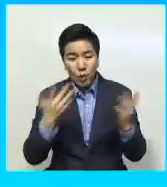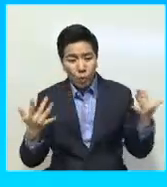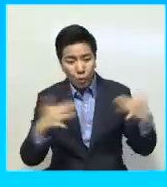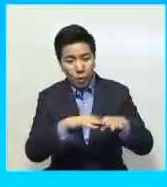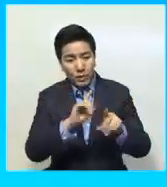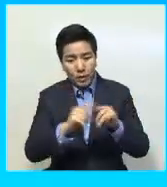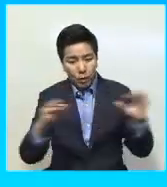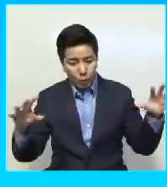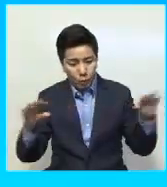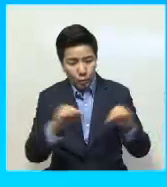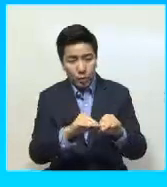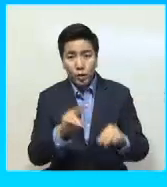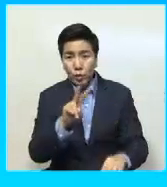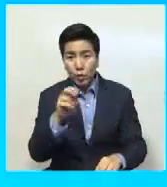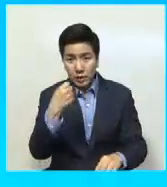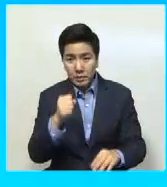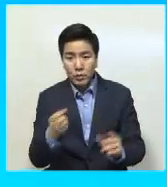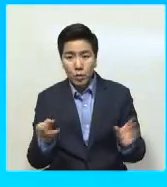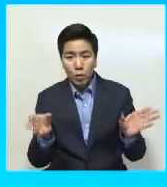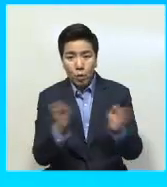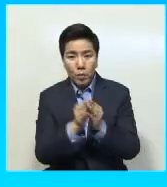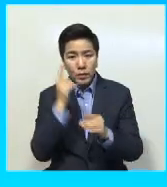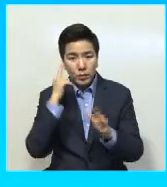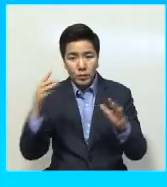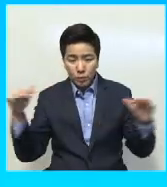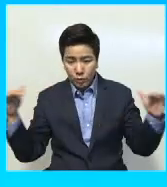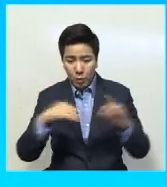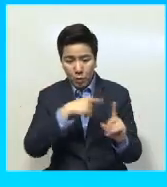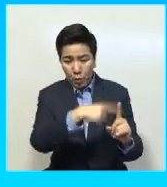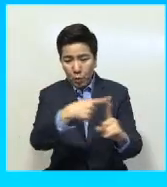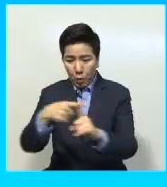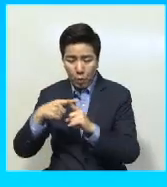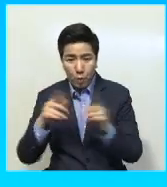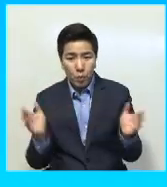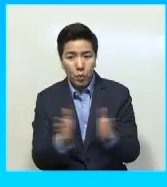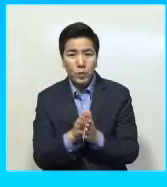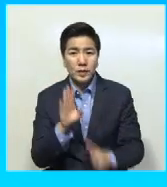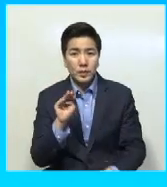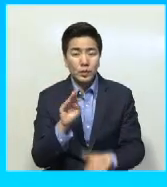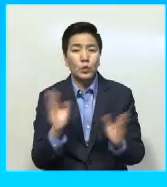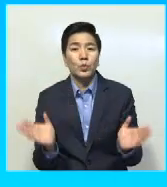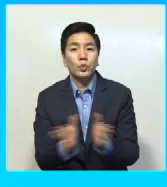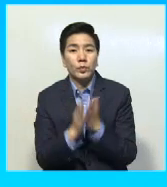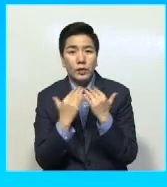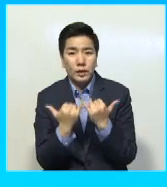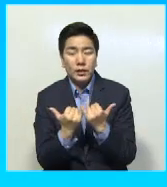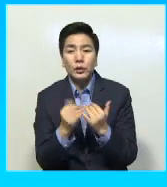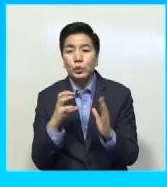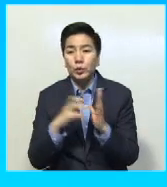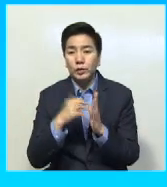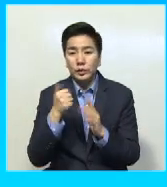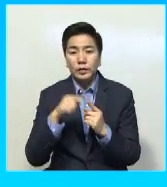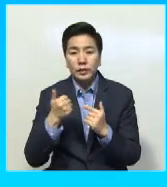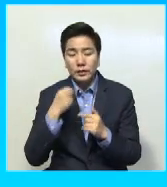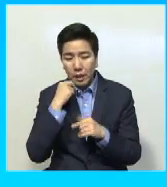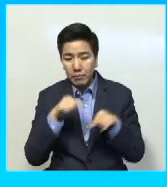าจากนั่นจากนี ่ จาก210พยากรณ์ว่าบวกกับระหว่างทางอีกสัก40ลูกบาศก์เมตรต่อวินาทีโชคดีทางห้วย